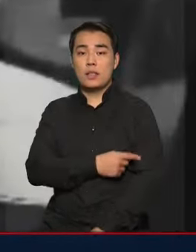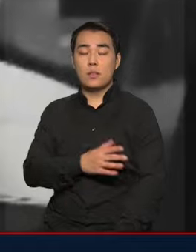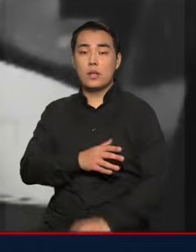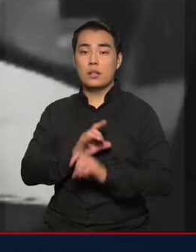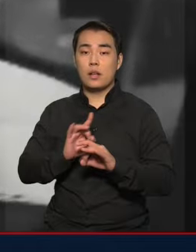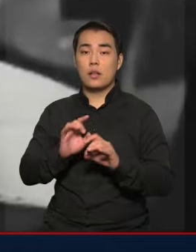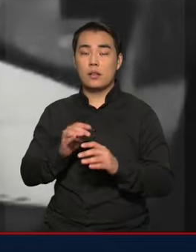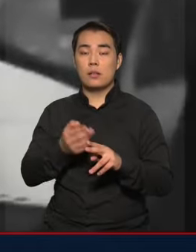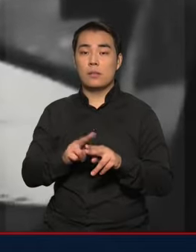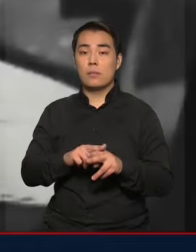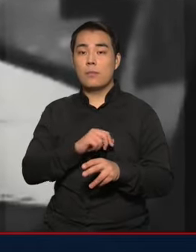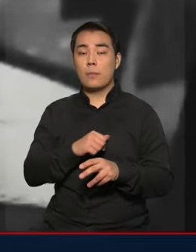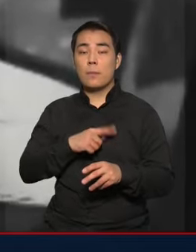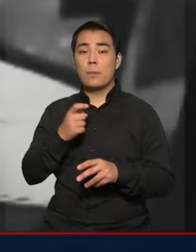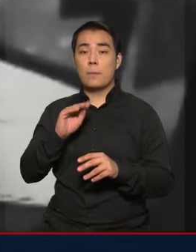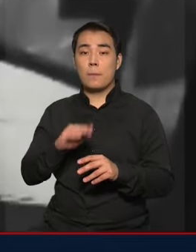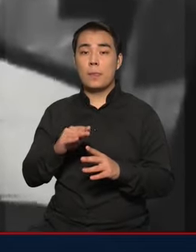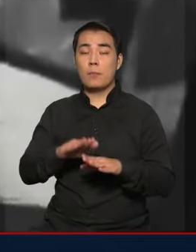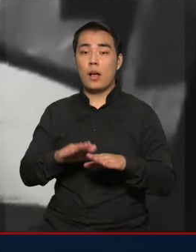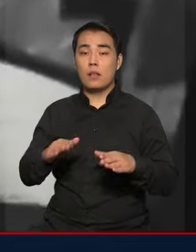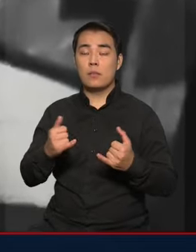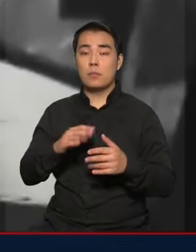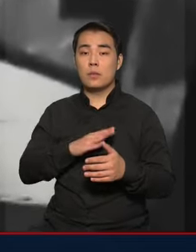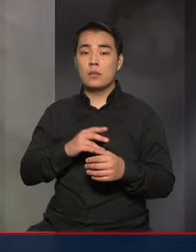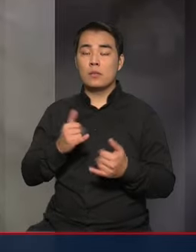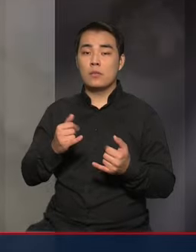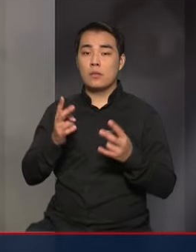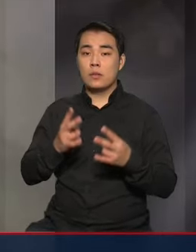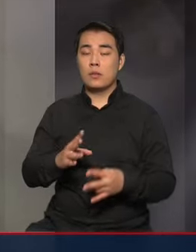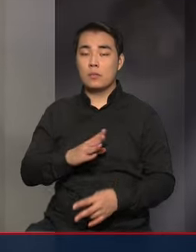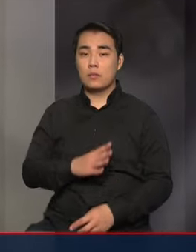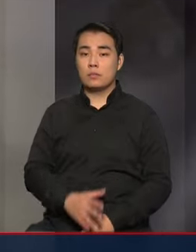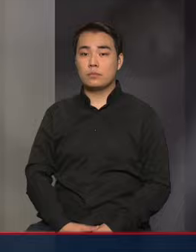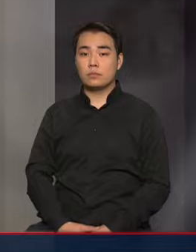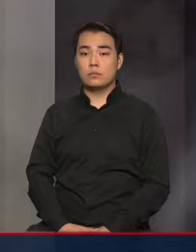Бұл апат 100 мың баланың өміріне кесірін тигізді.